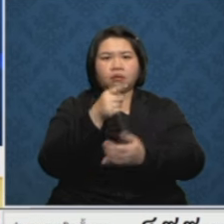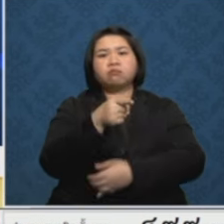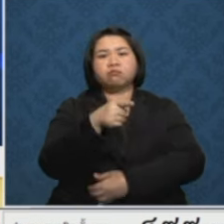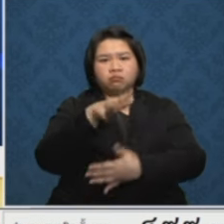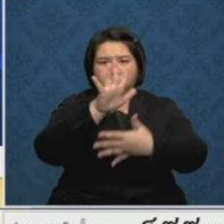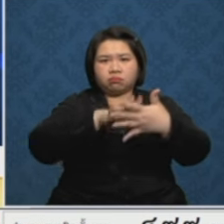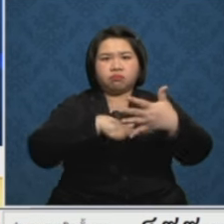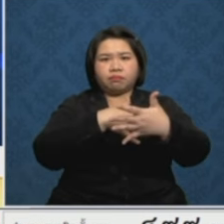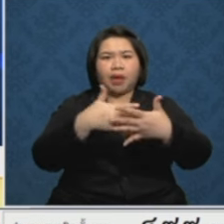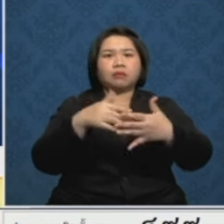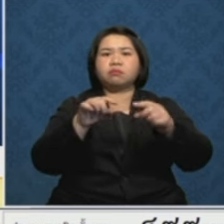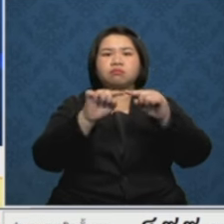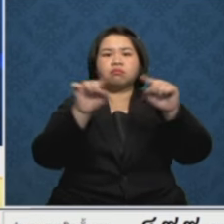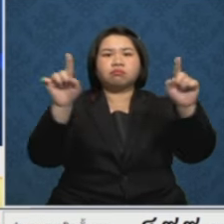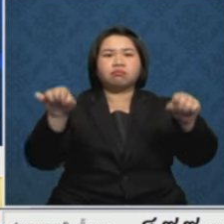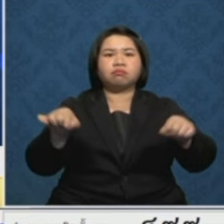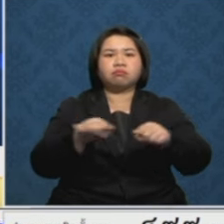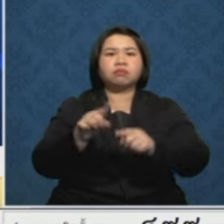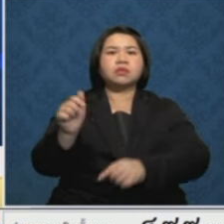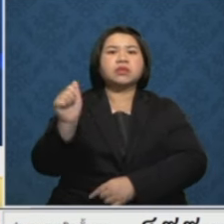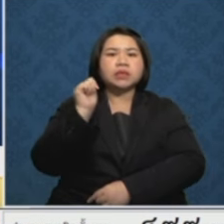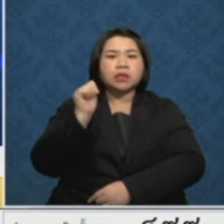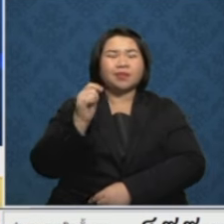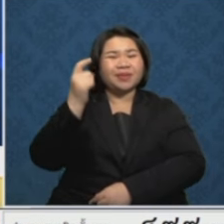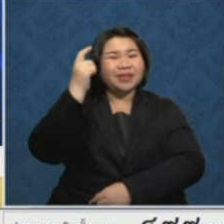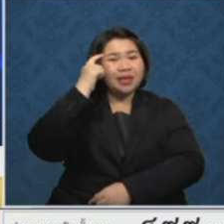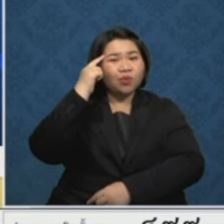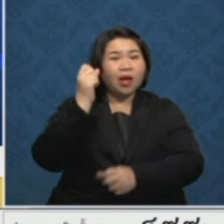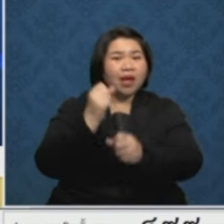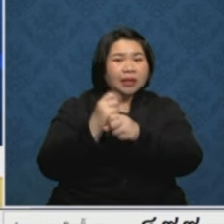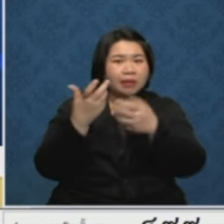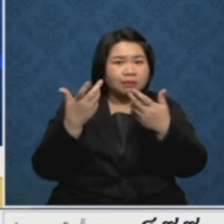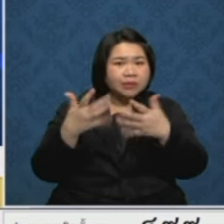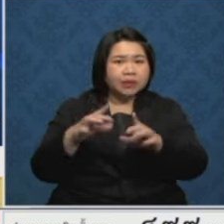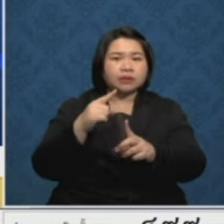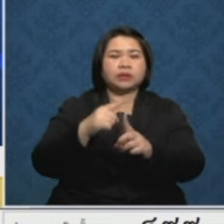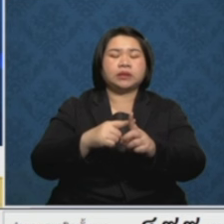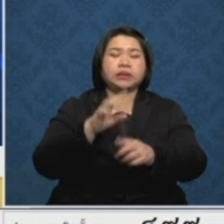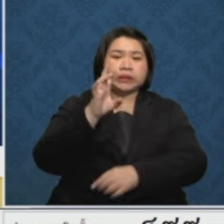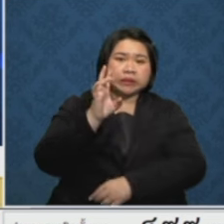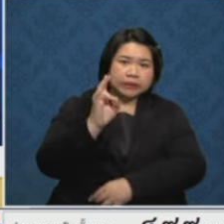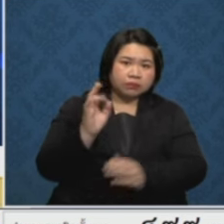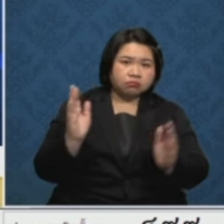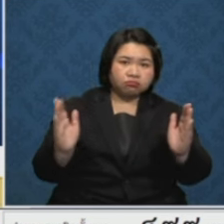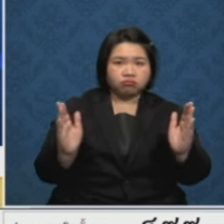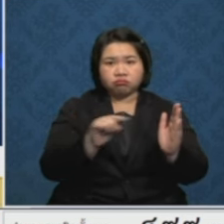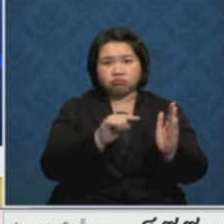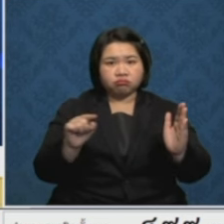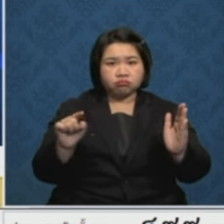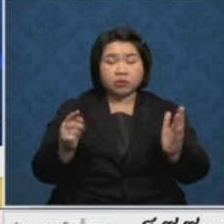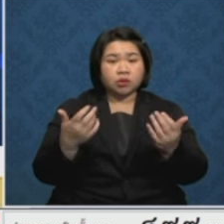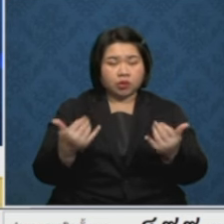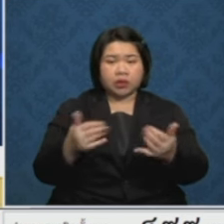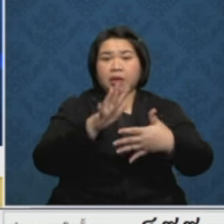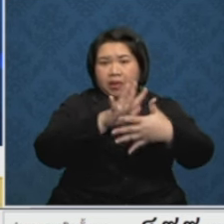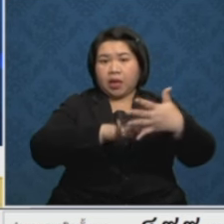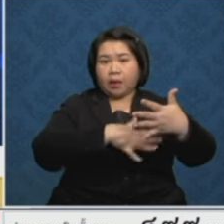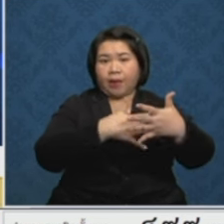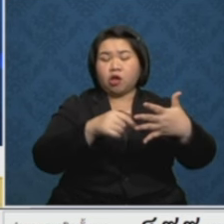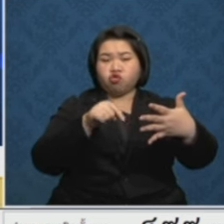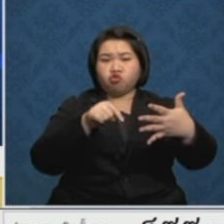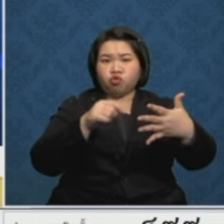แผนเหมือนเดิมค่ะว่าคาดว่าจะจัดซื้อจัดจ้างในเดือน7นะคะซึ่งเขาก็ยังทำตามแผนนะคะเพรา